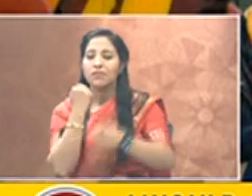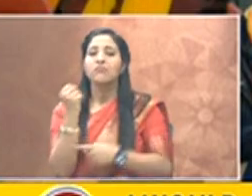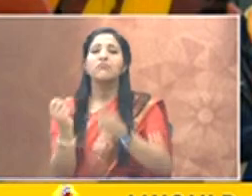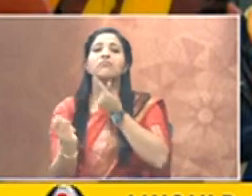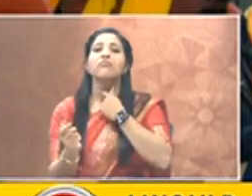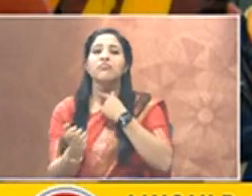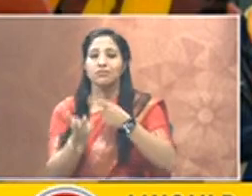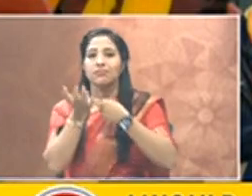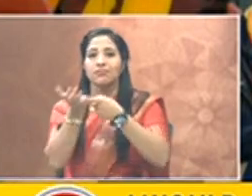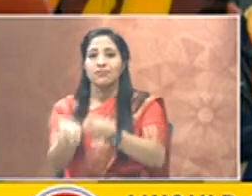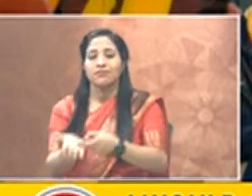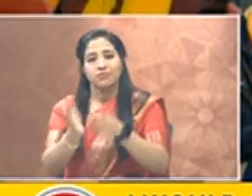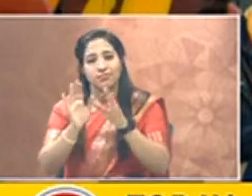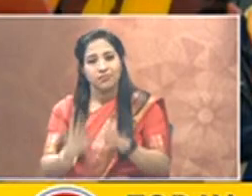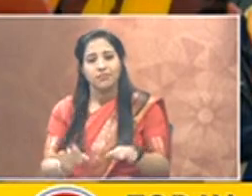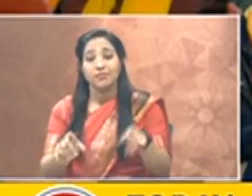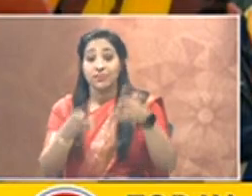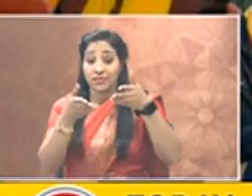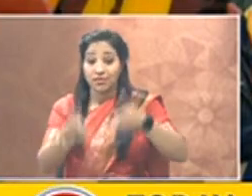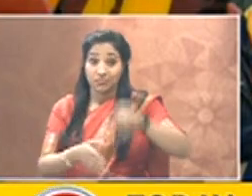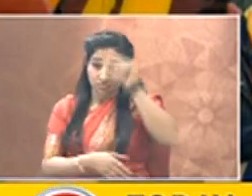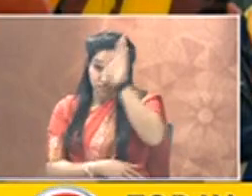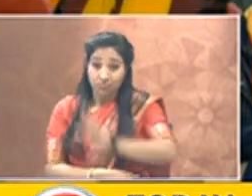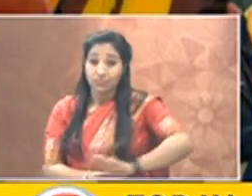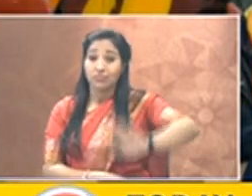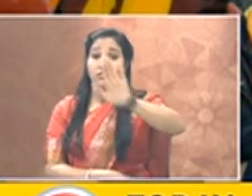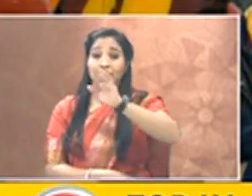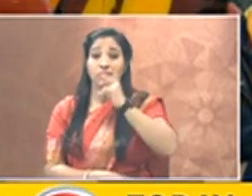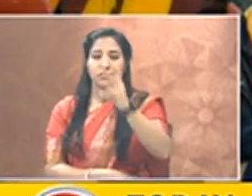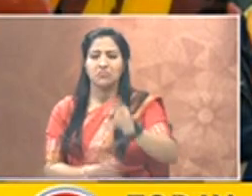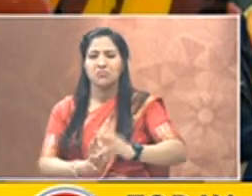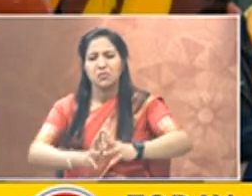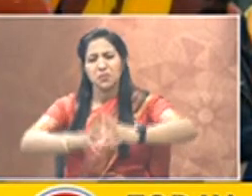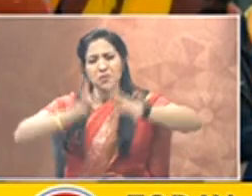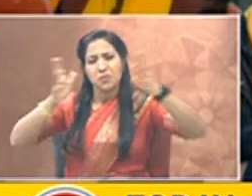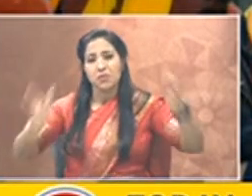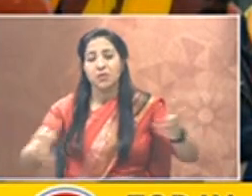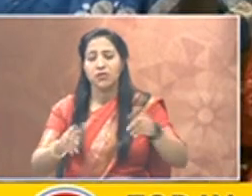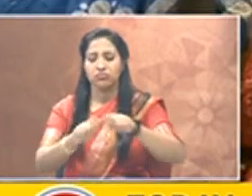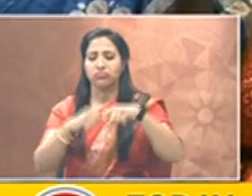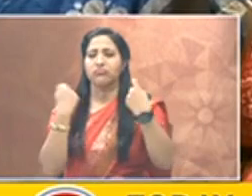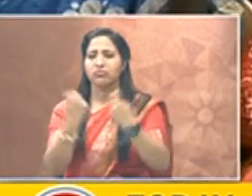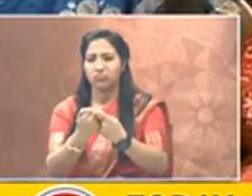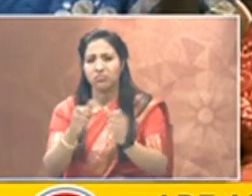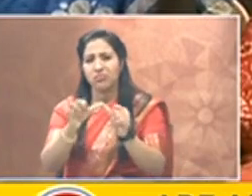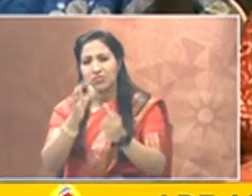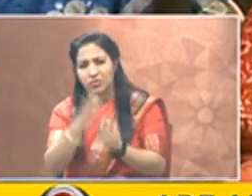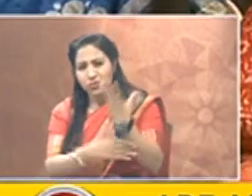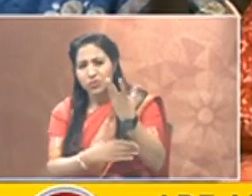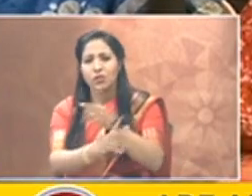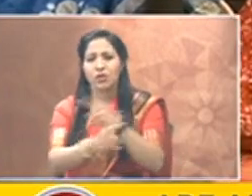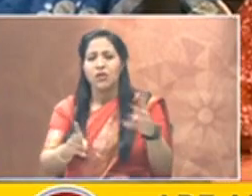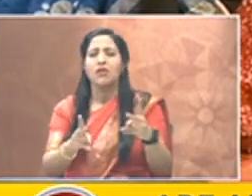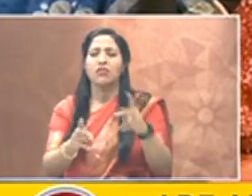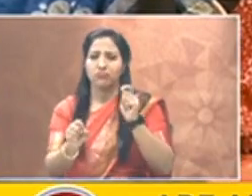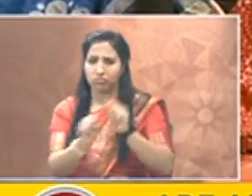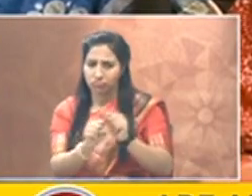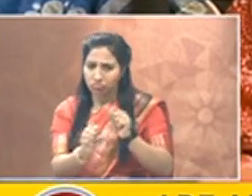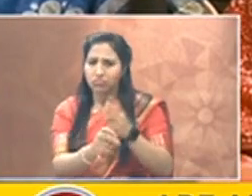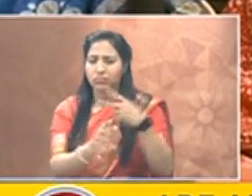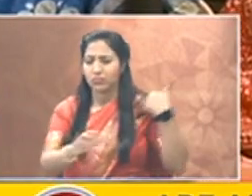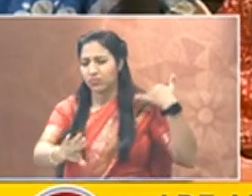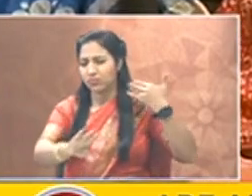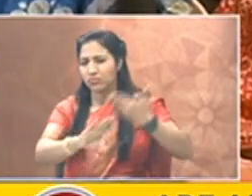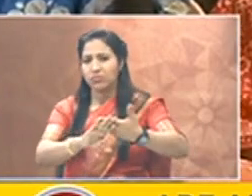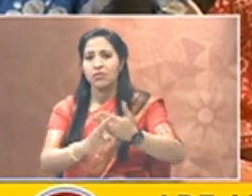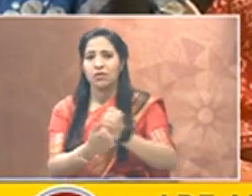का सम्मान किया। आज देश में बहुत से संगठन भी इस दिशा में बहुत